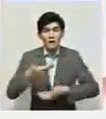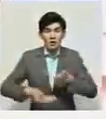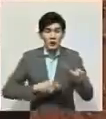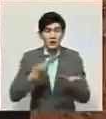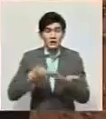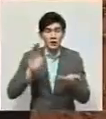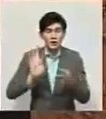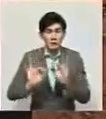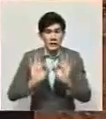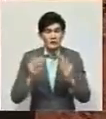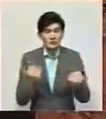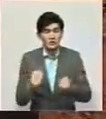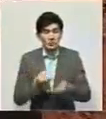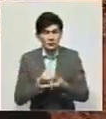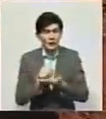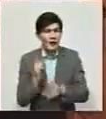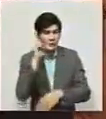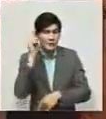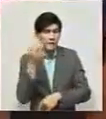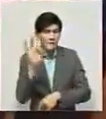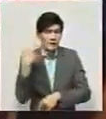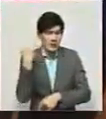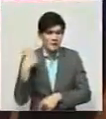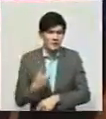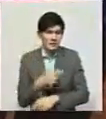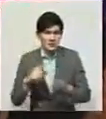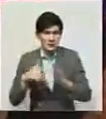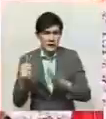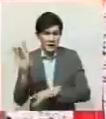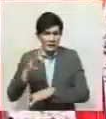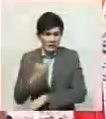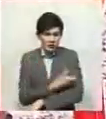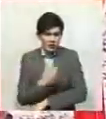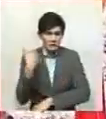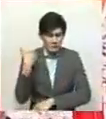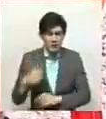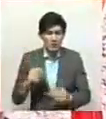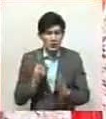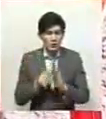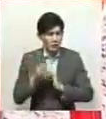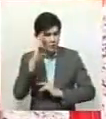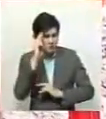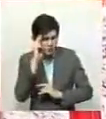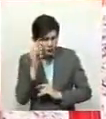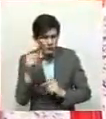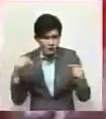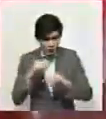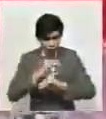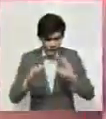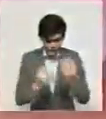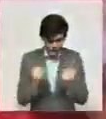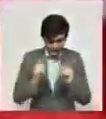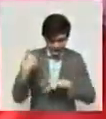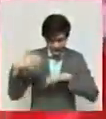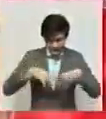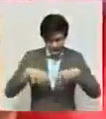คาถูกรวมถึงมีบริการตัดผมฟรีบริการฉีดวัคซีนสัตว์เลี้ยงนิทรรศการให้ความรู้โครงการดังกล่าวรวมถึ